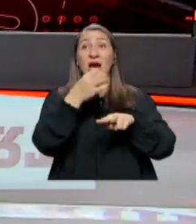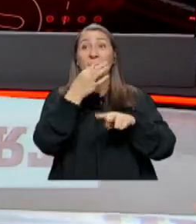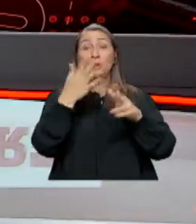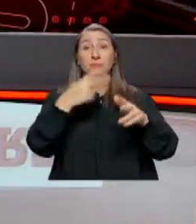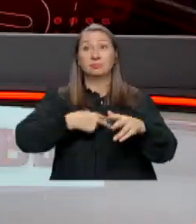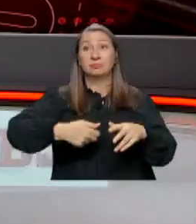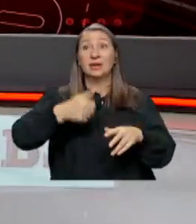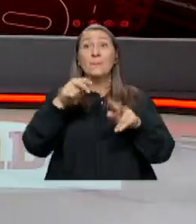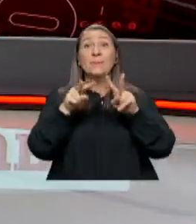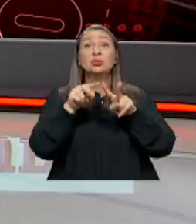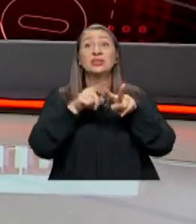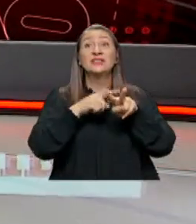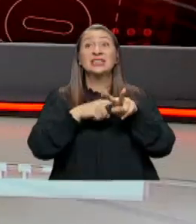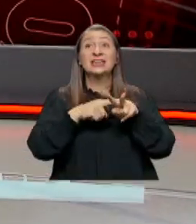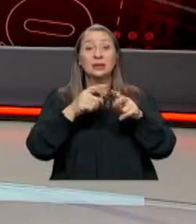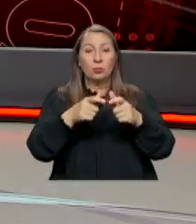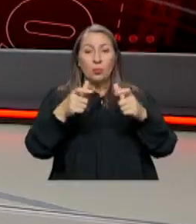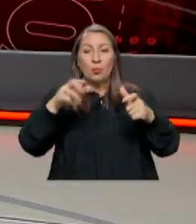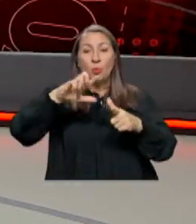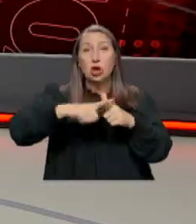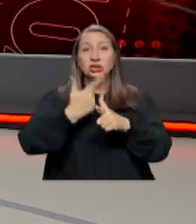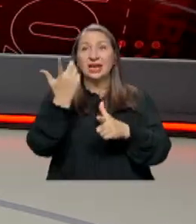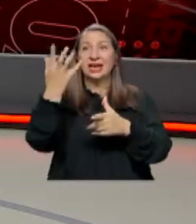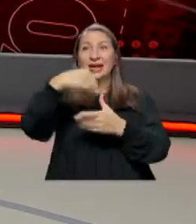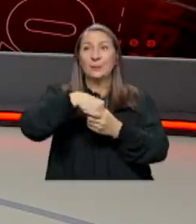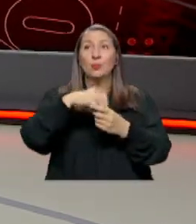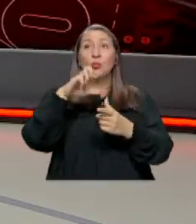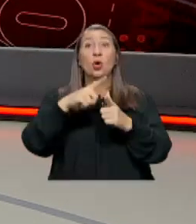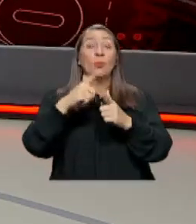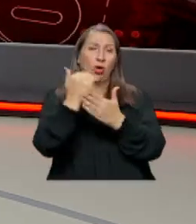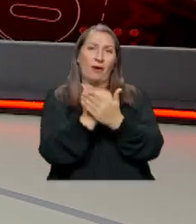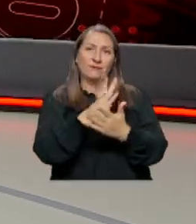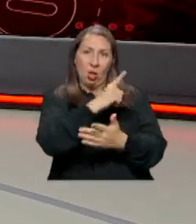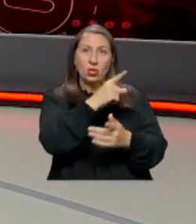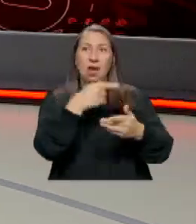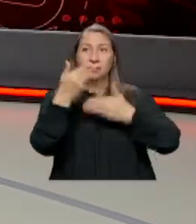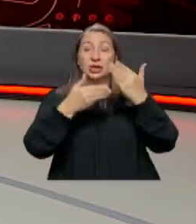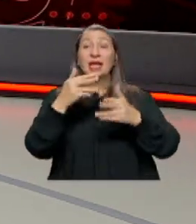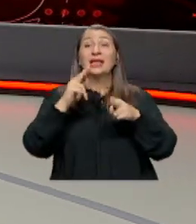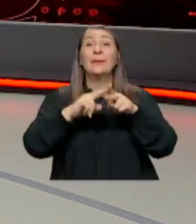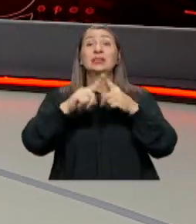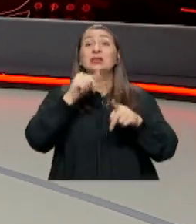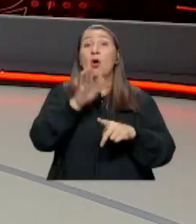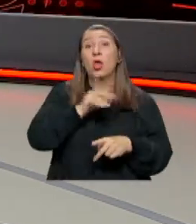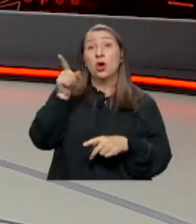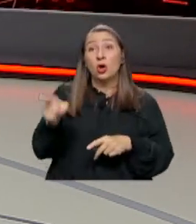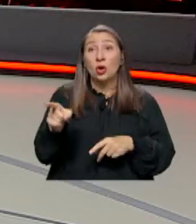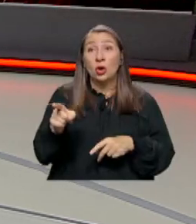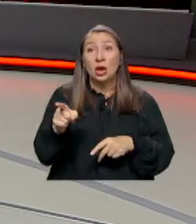Belediye Başkanı Mansur Yavaş'ın kırsal kalkınma projesi kapsamında bir programda verecekler. Bu arada Kemal Kılıçdaroğlu da